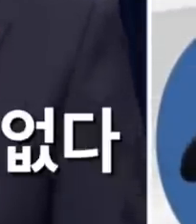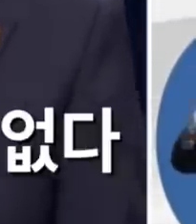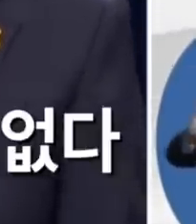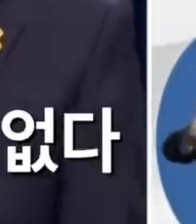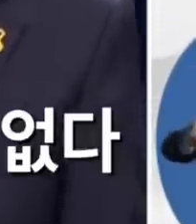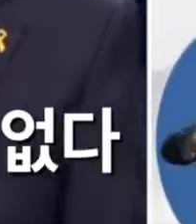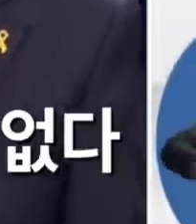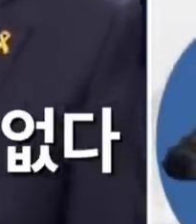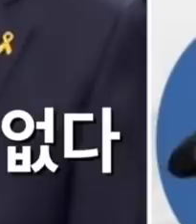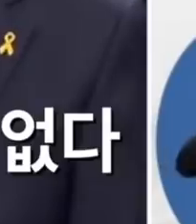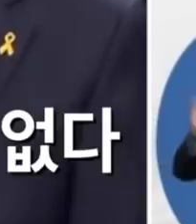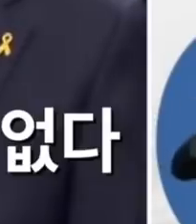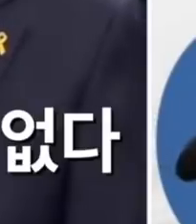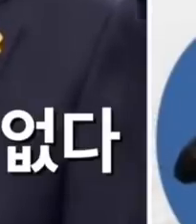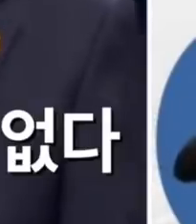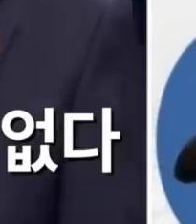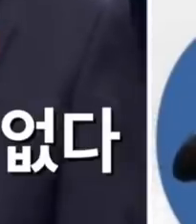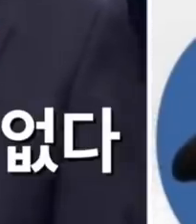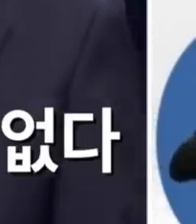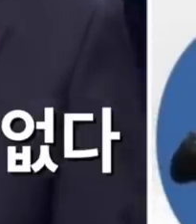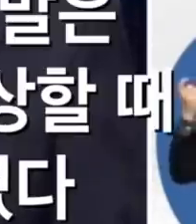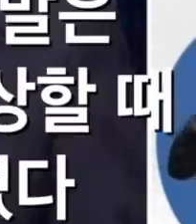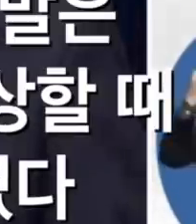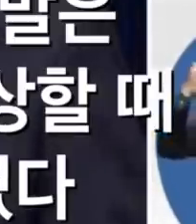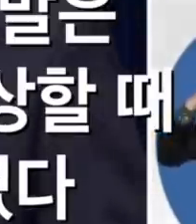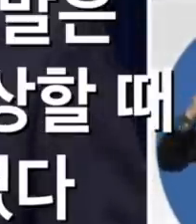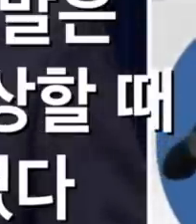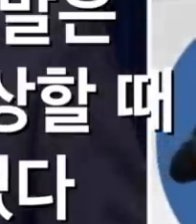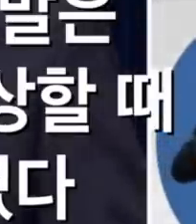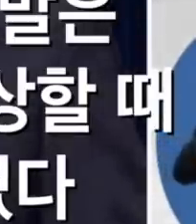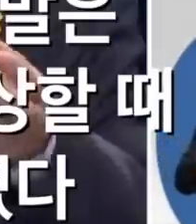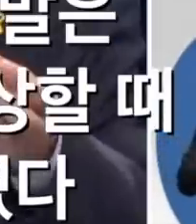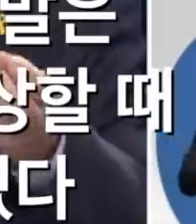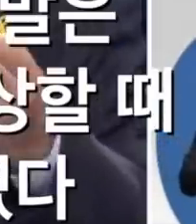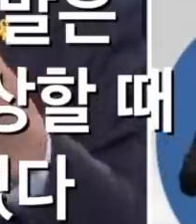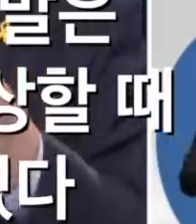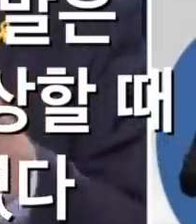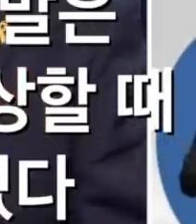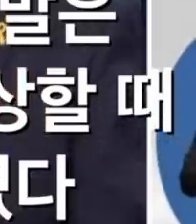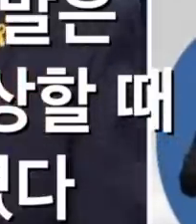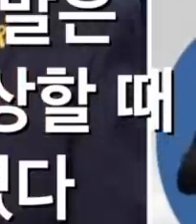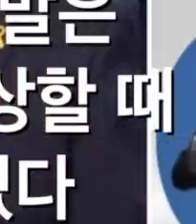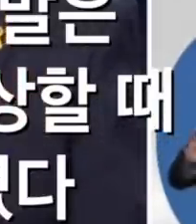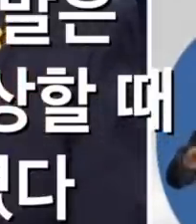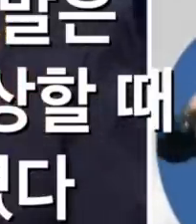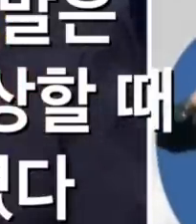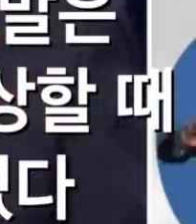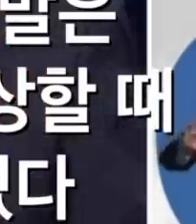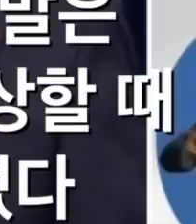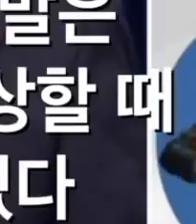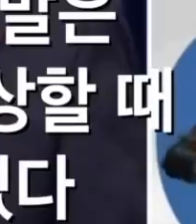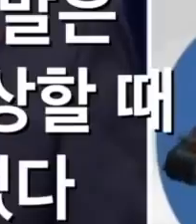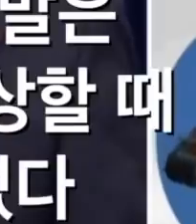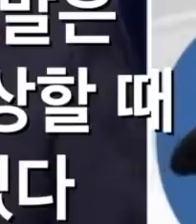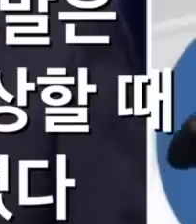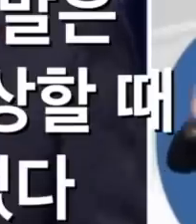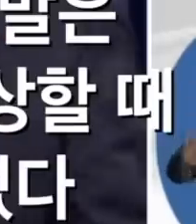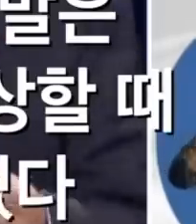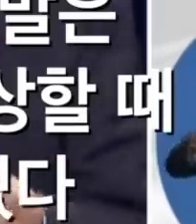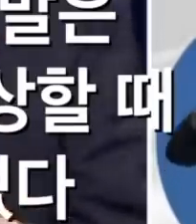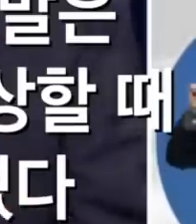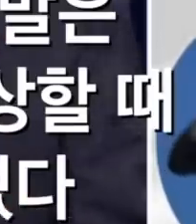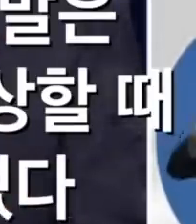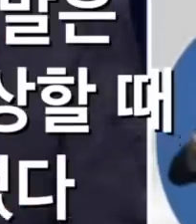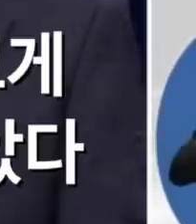2012년도에 MB 아바타라는 말을 들은 기억이 없습니다. MB 아바타라는 것은 맞으면 지금 이번 선거에 부상할 때 그런